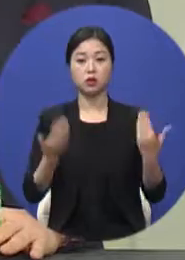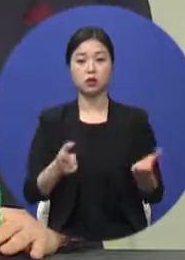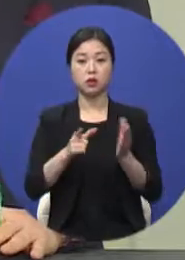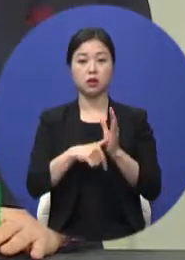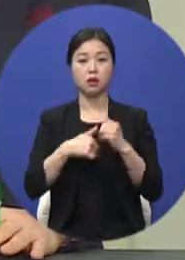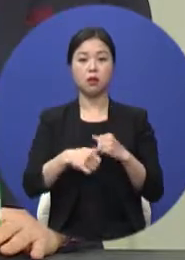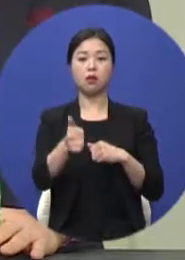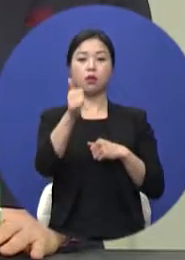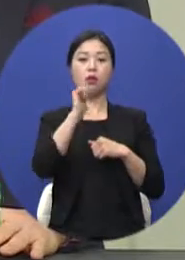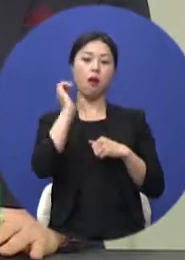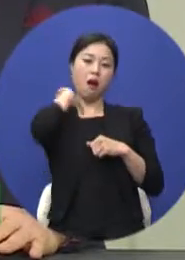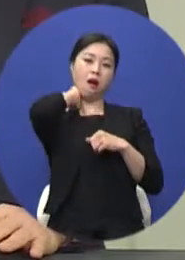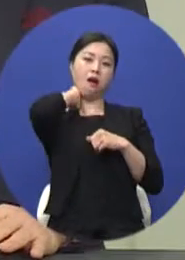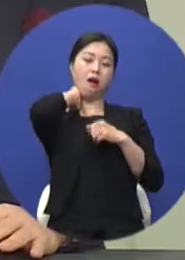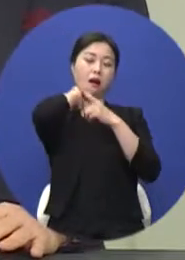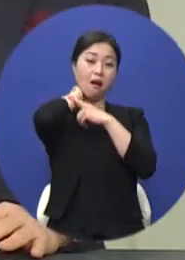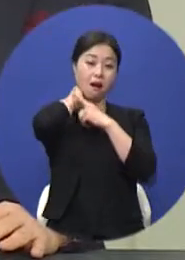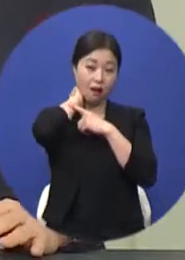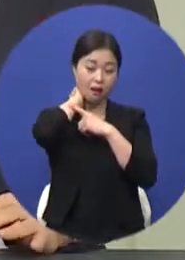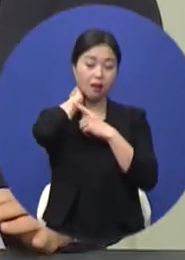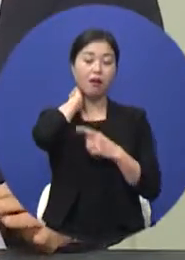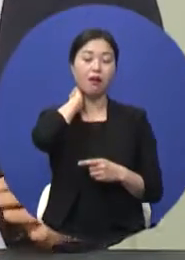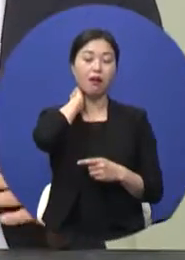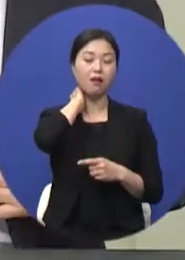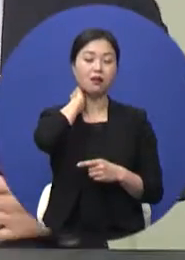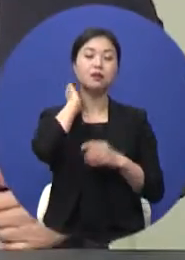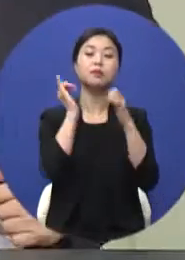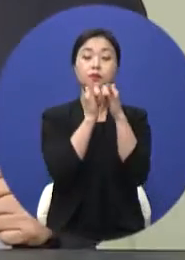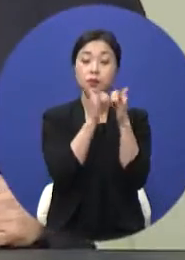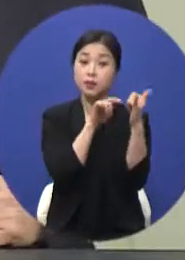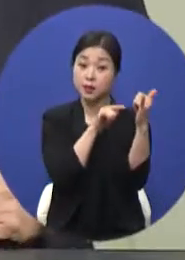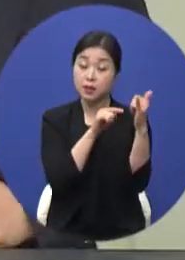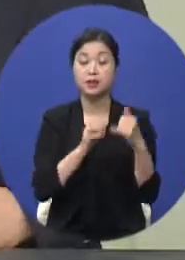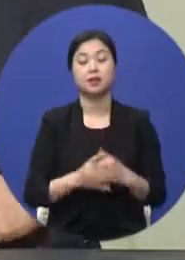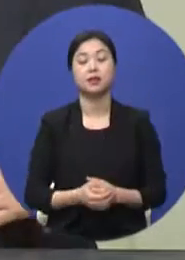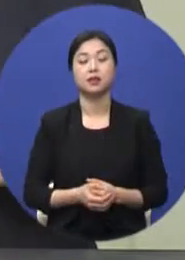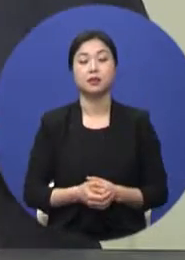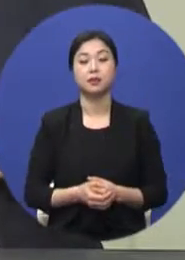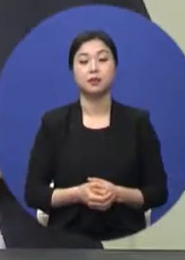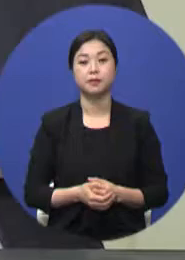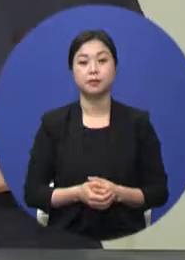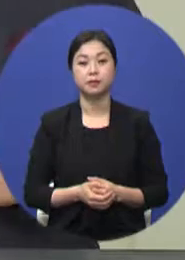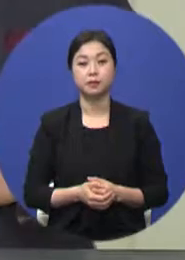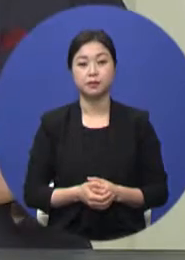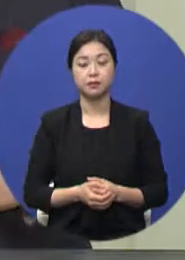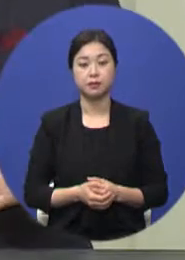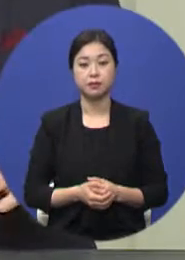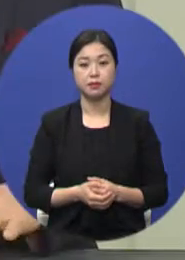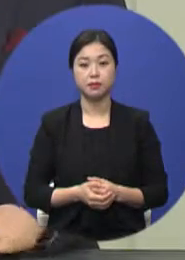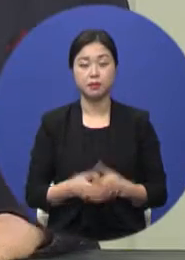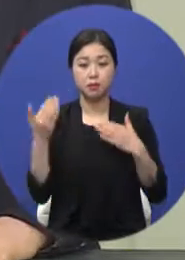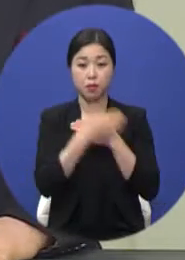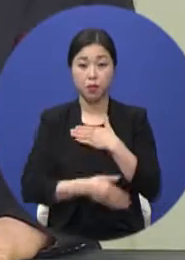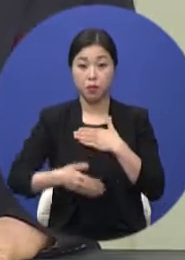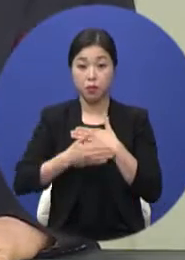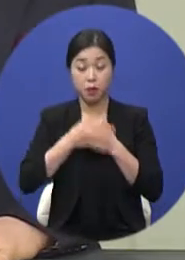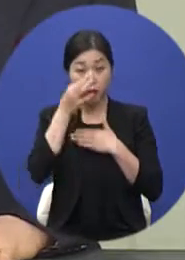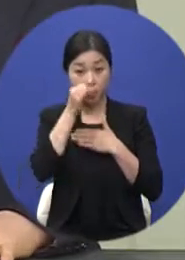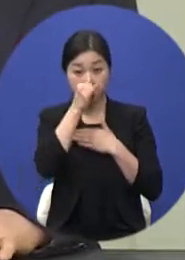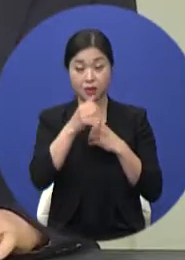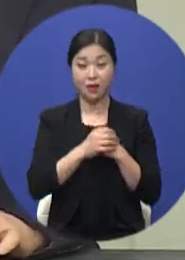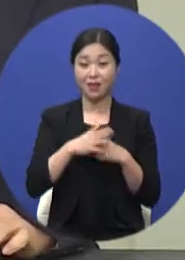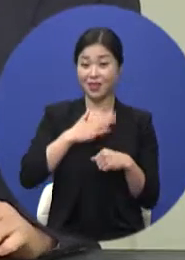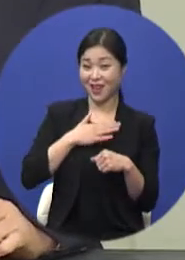이렇게 잡는다든가 이렇게 해서 이렇게 쉬고 예, 그런 경우인데 이건 이제 신체적인 나타나는 증상이고 난 안마